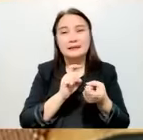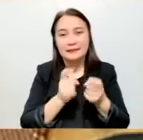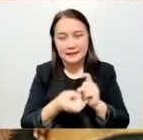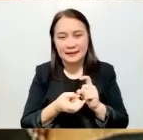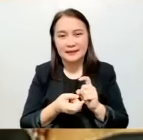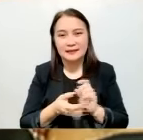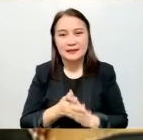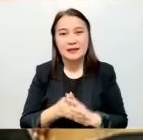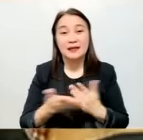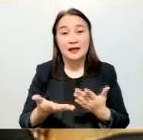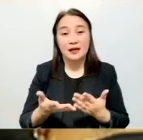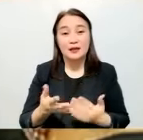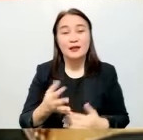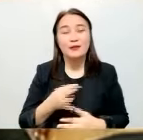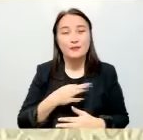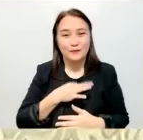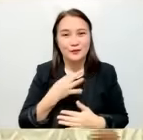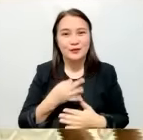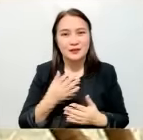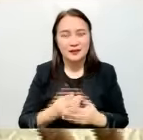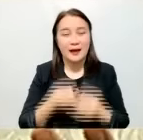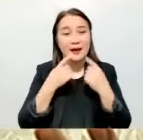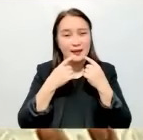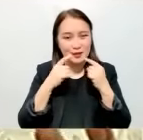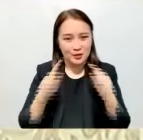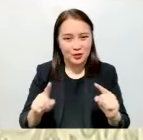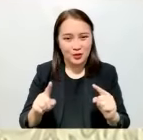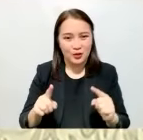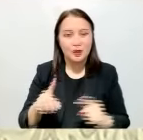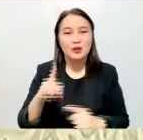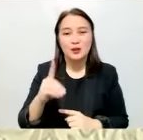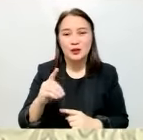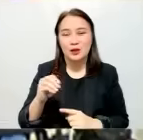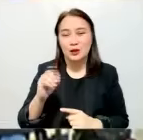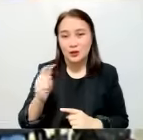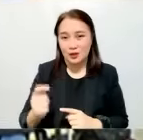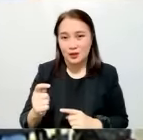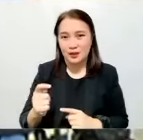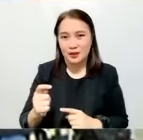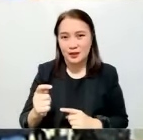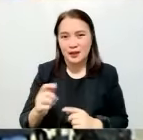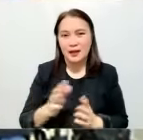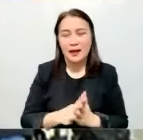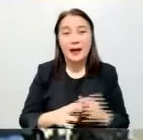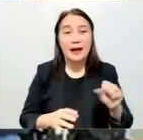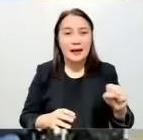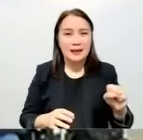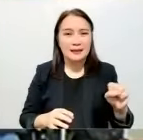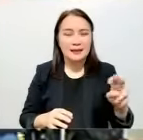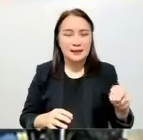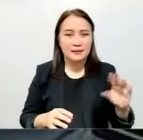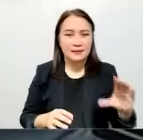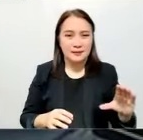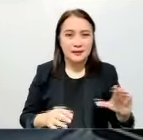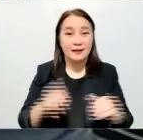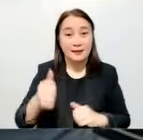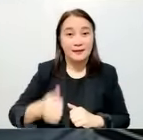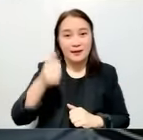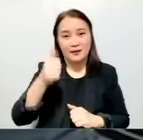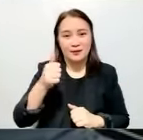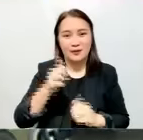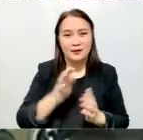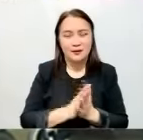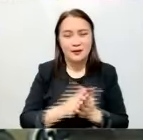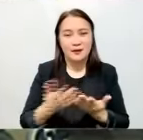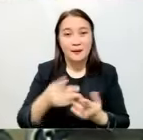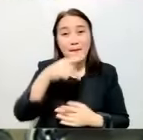Formal nang inanunsyo ng Department of Transportation na ang konsorsyum ng San Miguel Corporation at SAP & Company ang nanalo sa bidding para sa